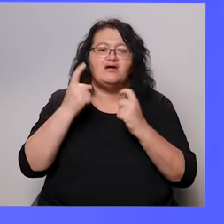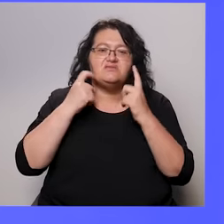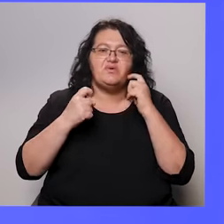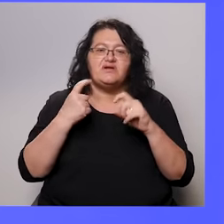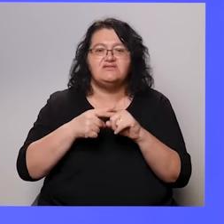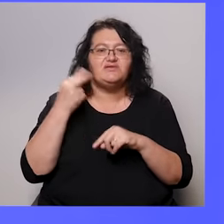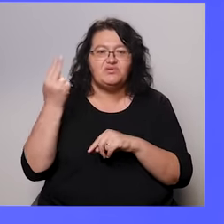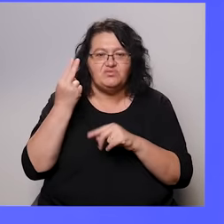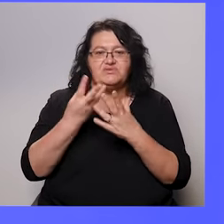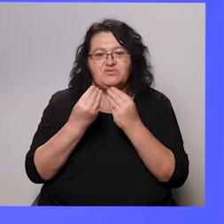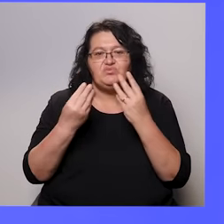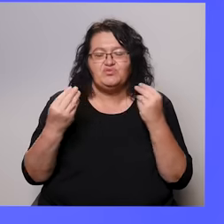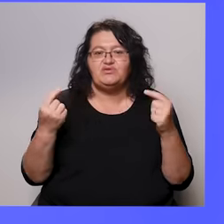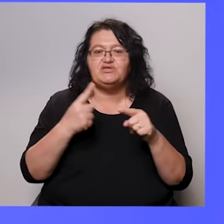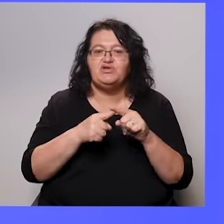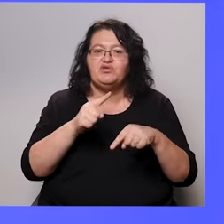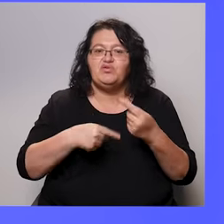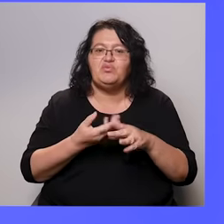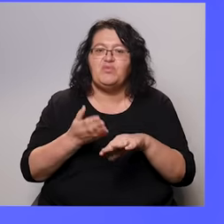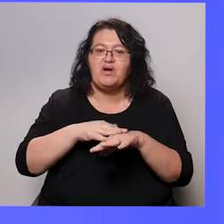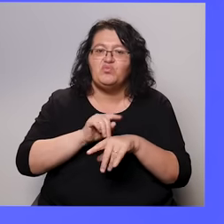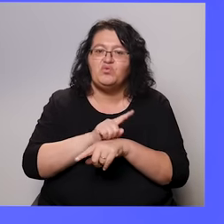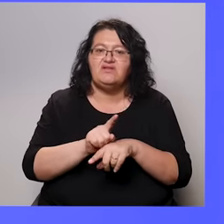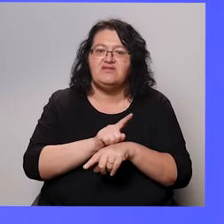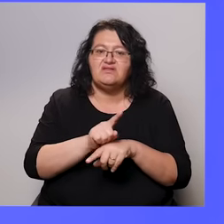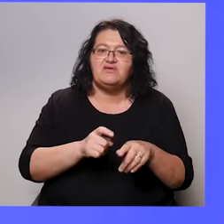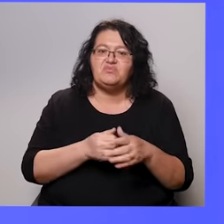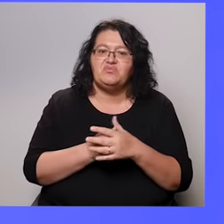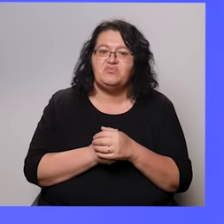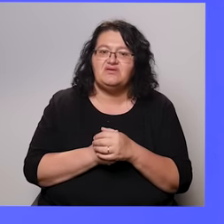cu Dumnezeu și după mai mult timp,